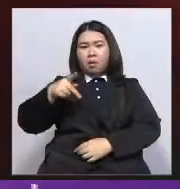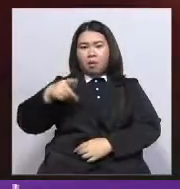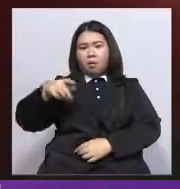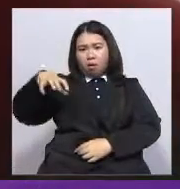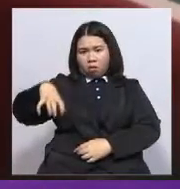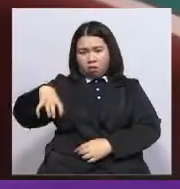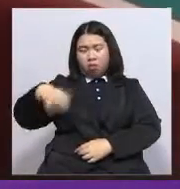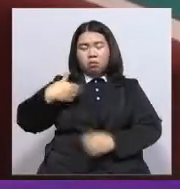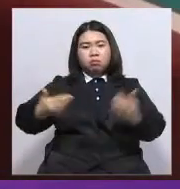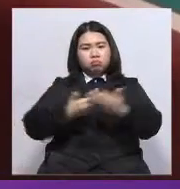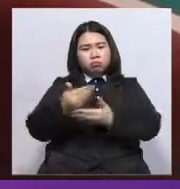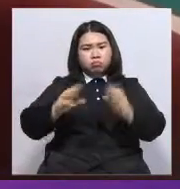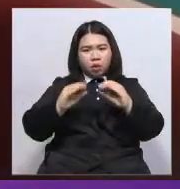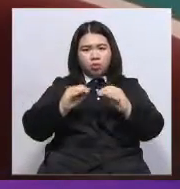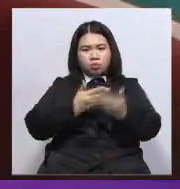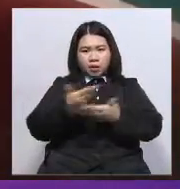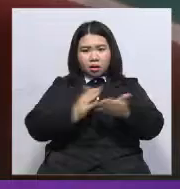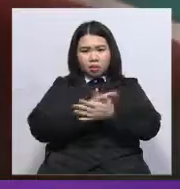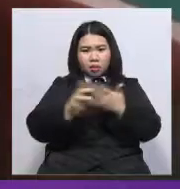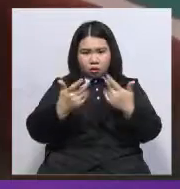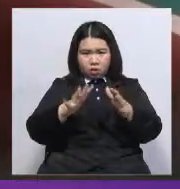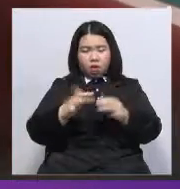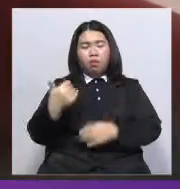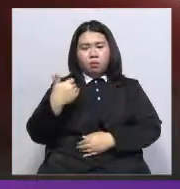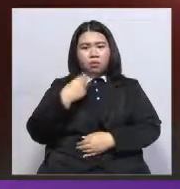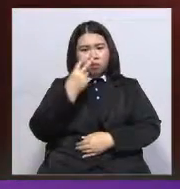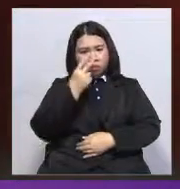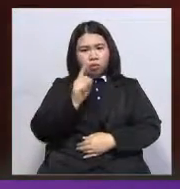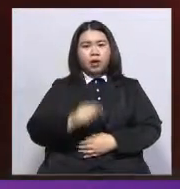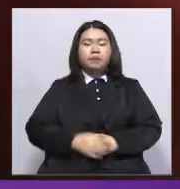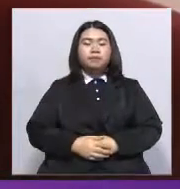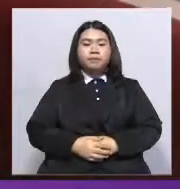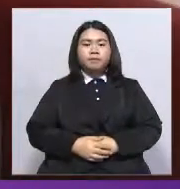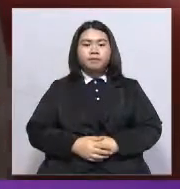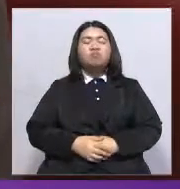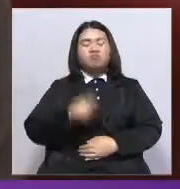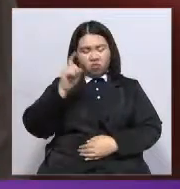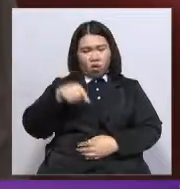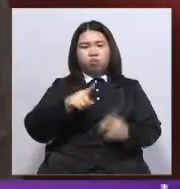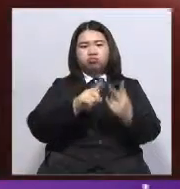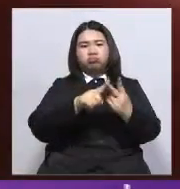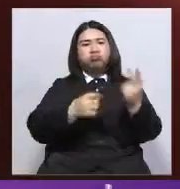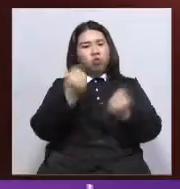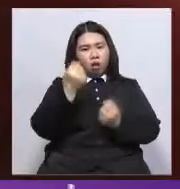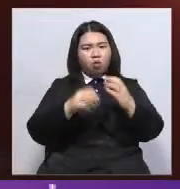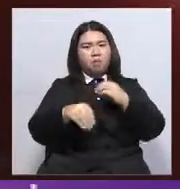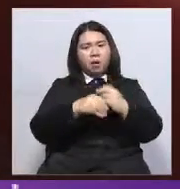ได้ประชุมพิจารณาแล้วนะฮะก็เห็นควรว่านะฮะต้องร้องทุกข์กับนายยงเพิ่มเ